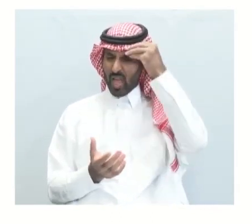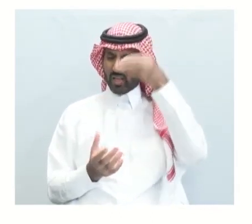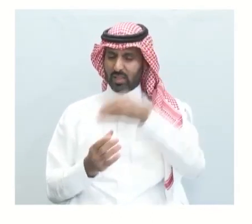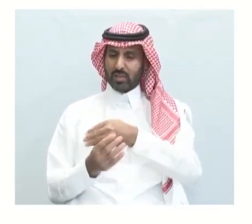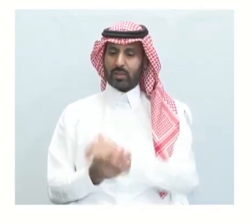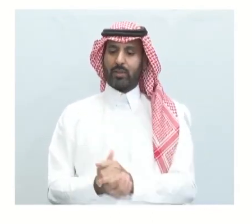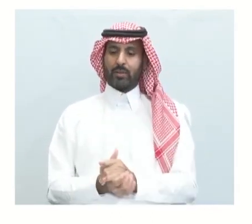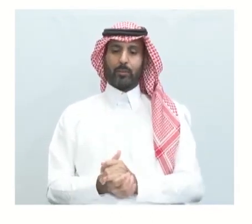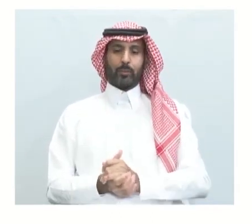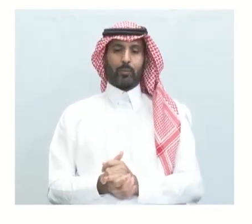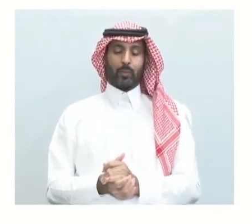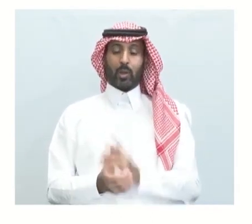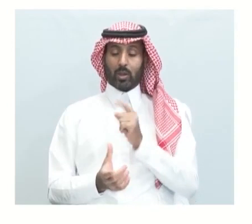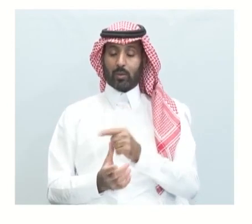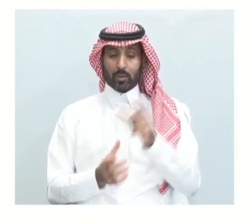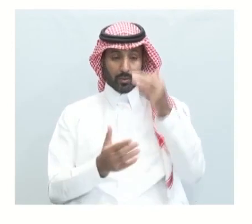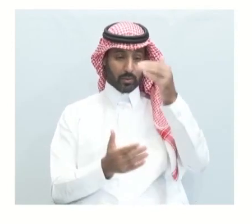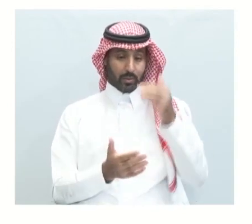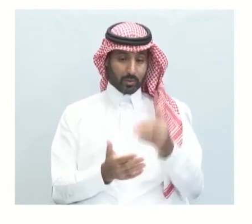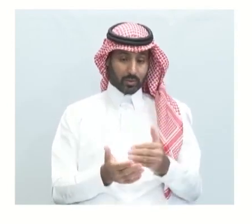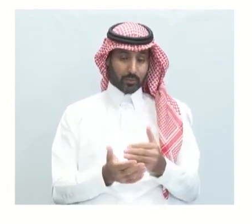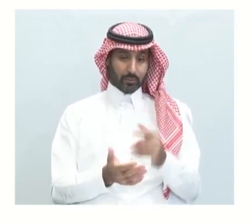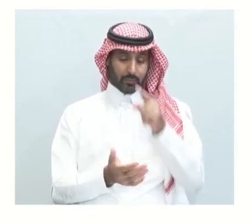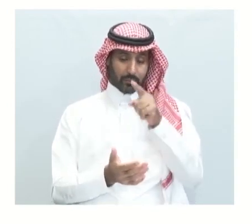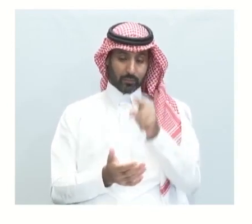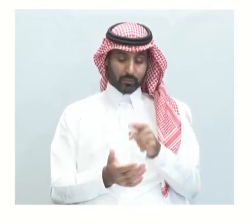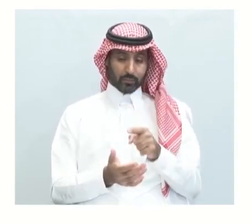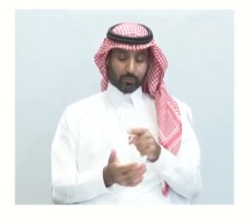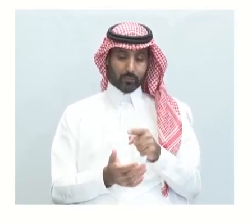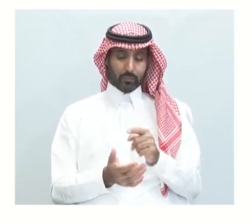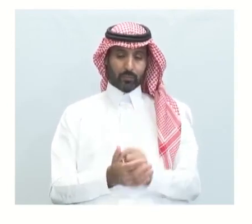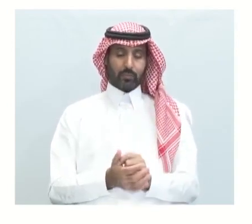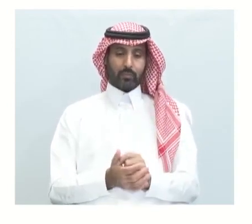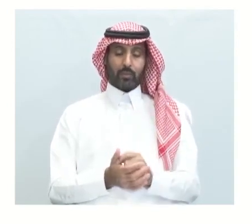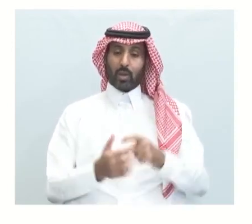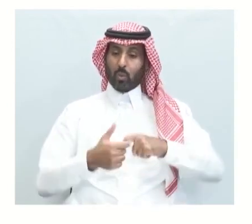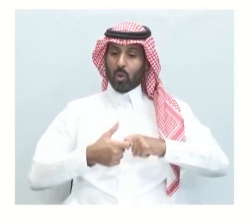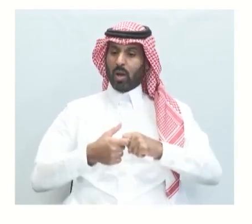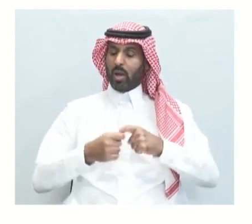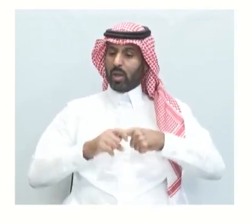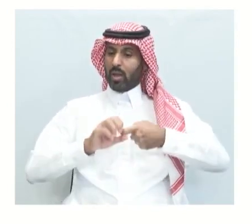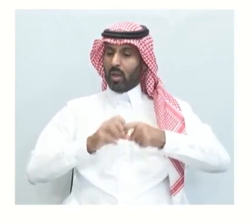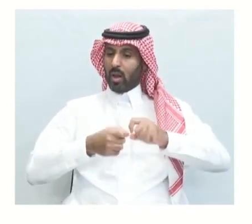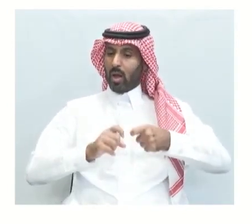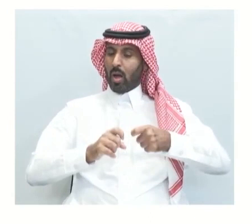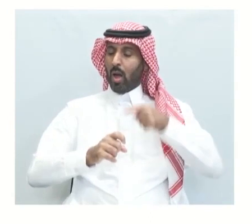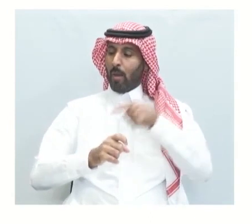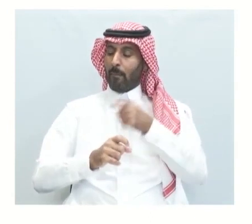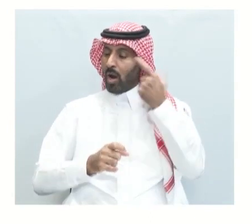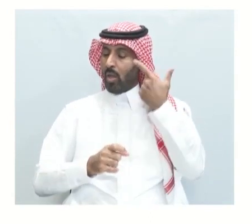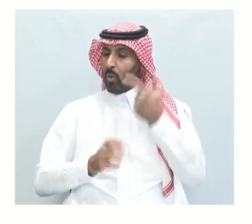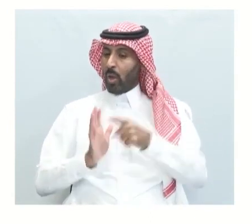للوصول الى اي عقده بالقائمه اذا كان لديك قائمه وتريد الوصول الى اي عقده فيها تحتاج الى معرفه